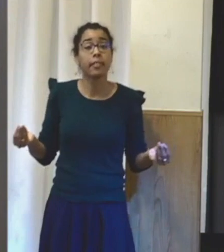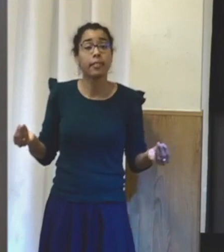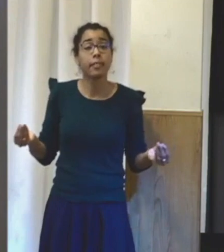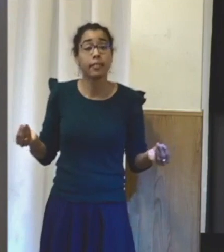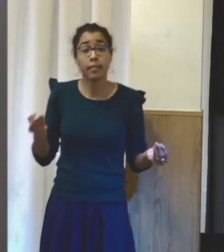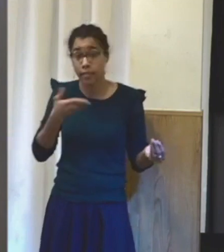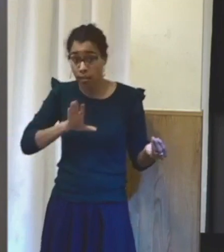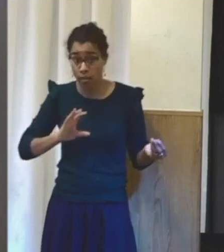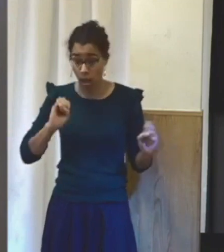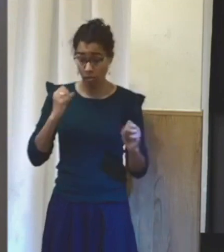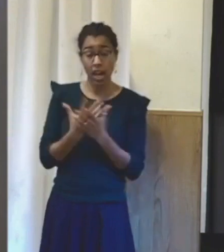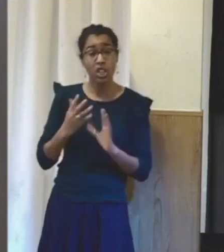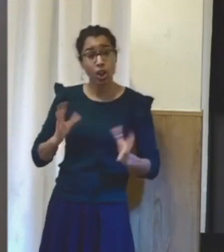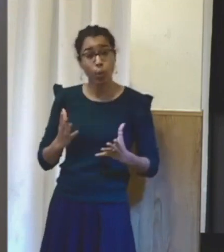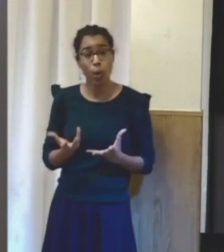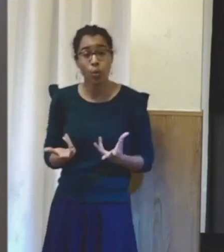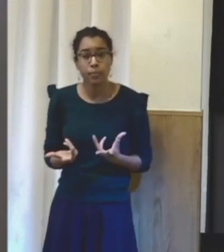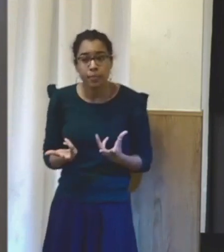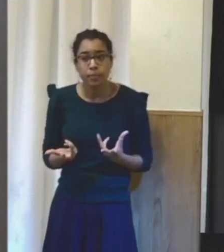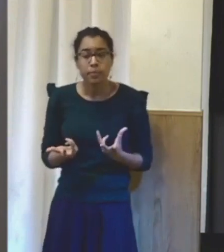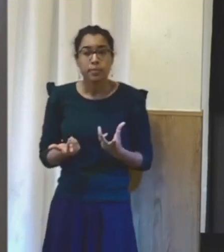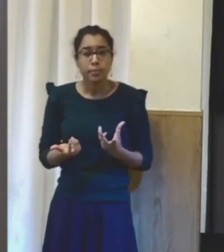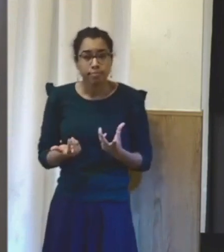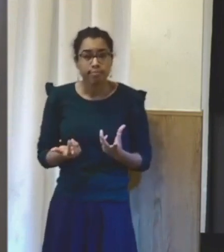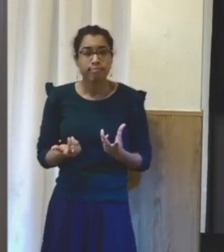je ne sais pas comment qu'on allait réagir.